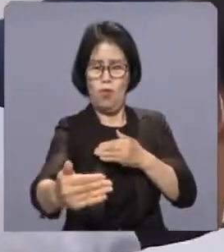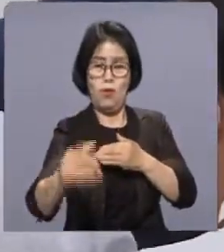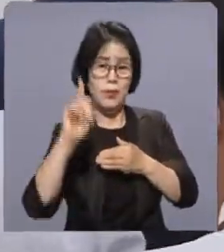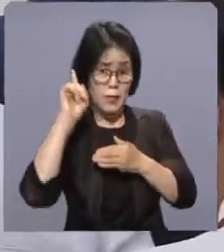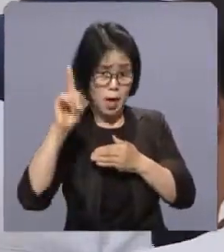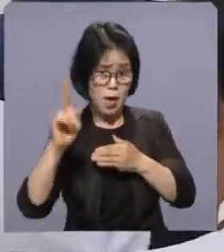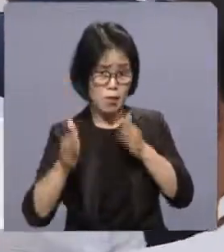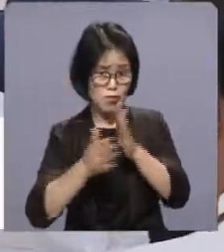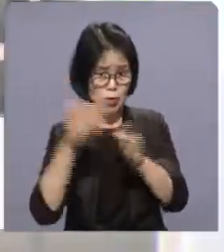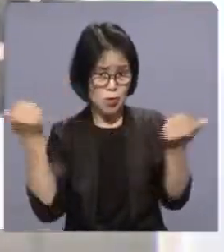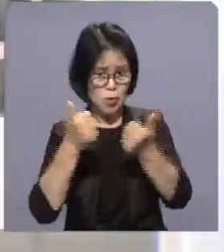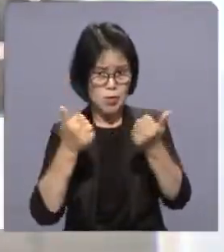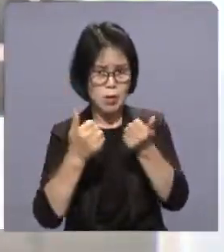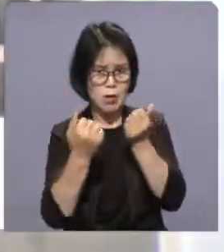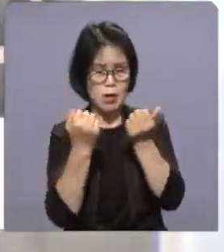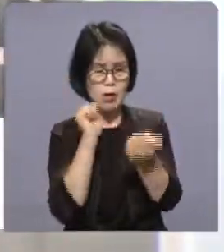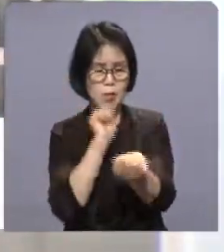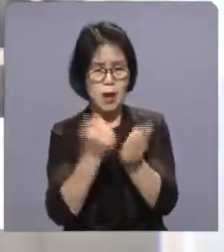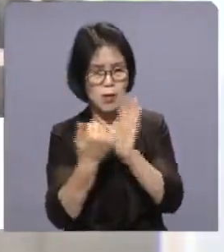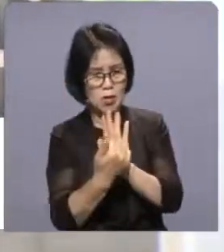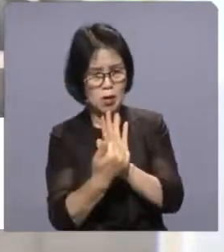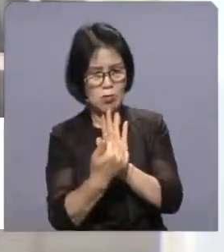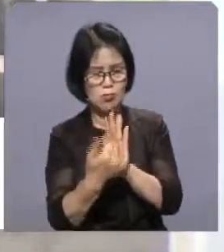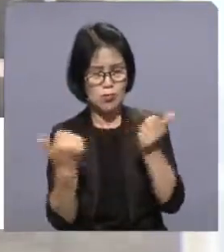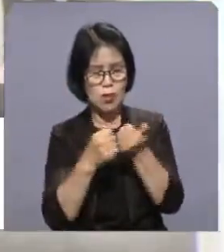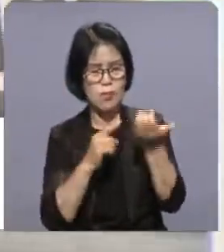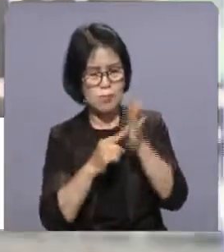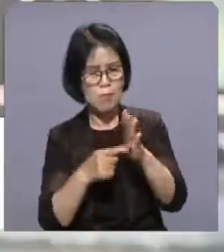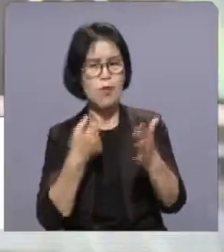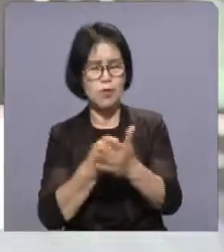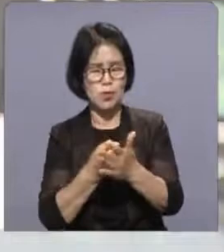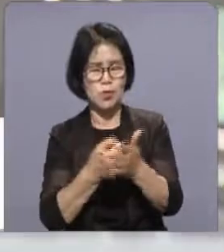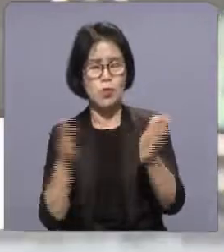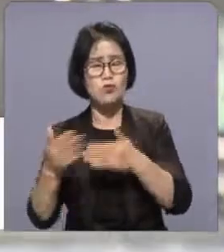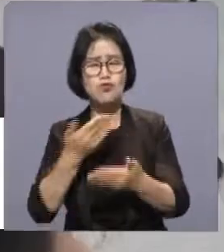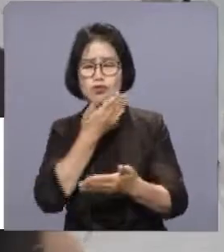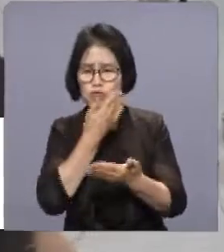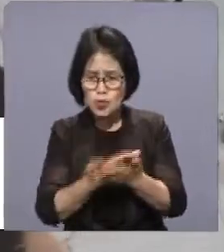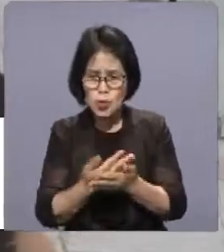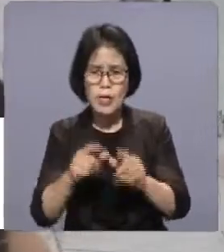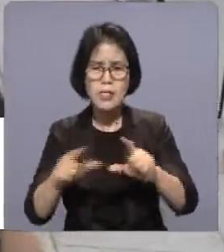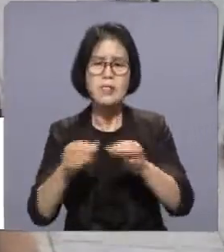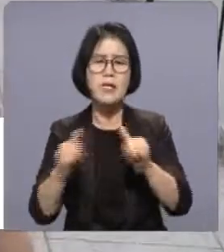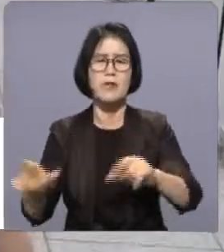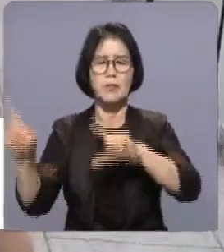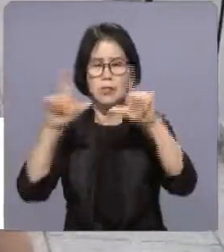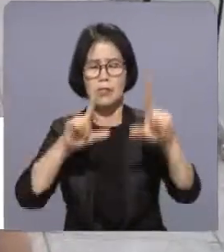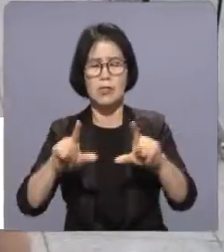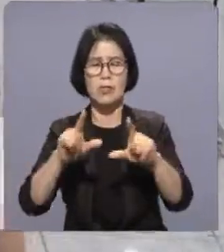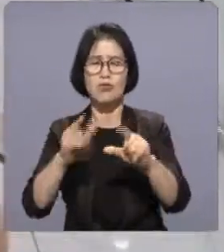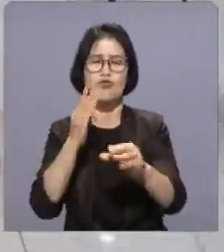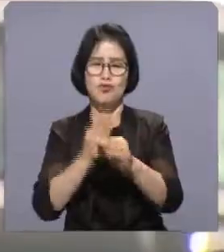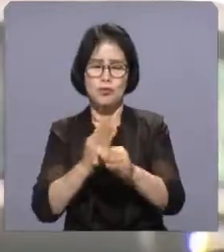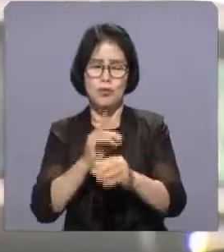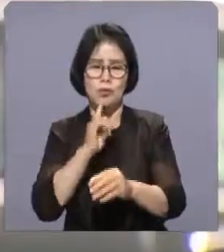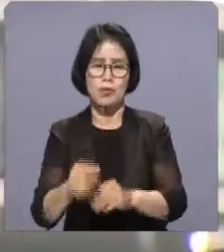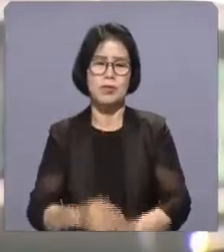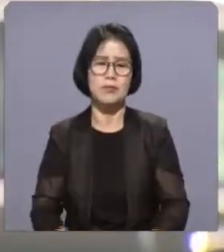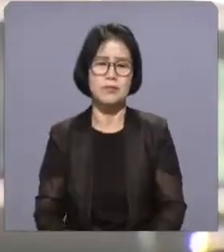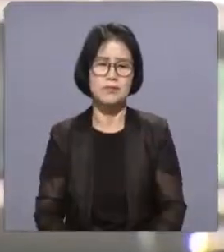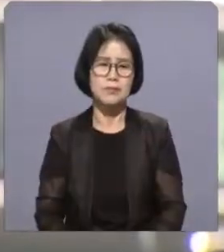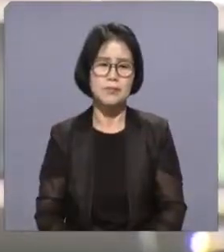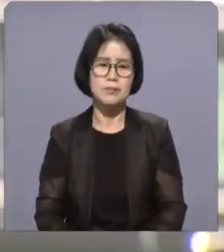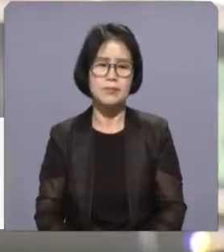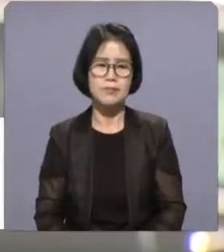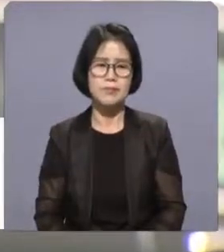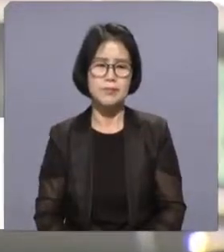회의에서 방역 방침이 결정된다는 점, 또 중요한 건 서민 민생이라는 점 등을 설명했습니다. 제일